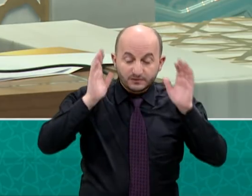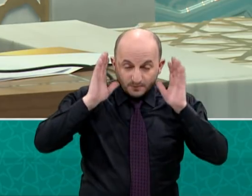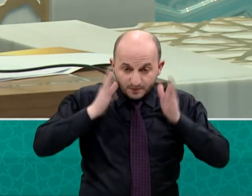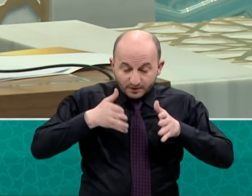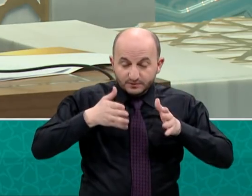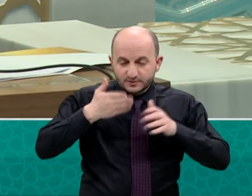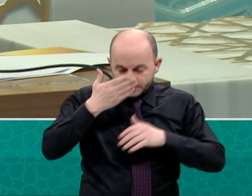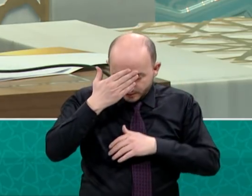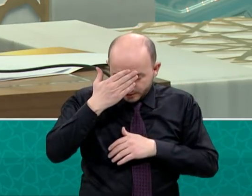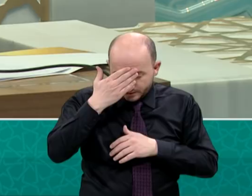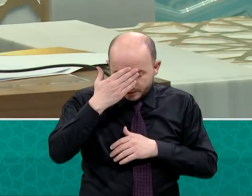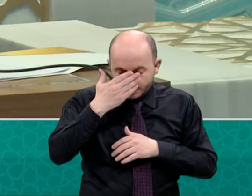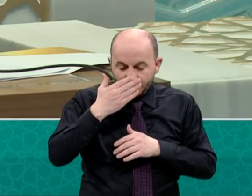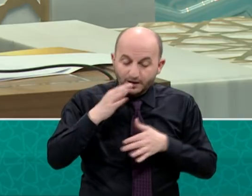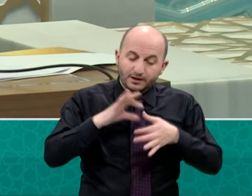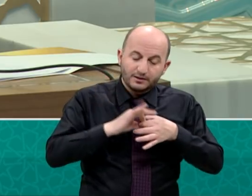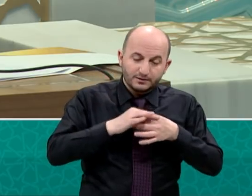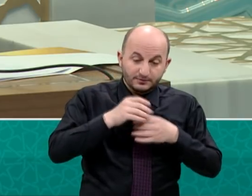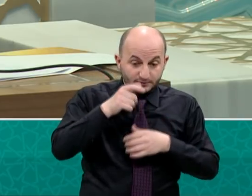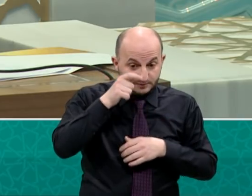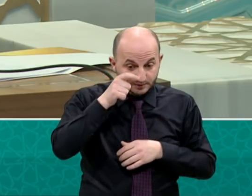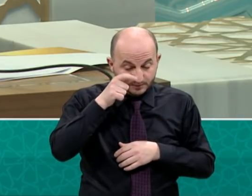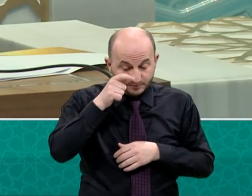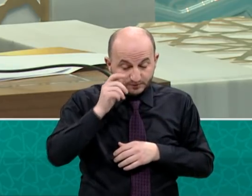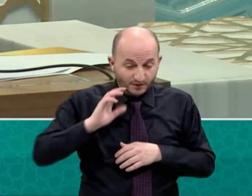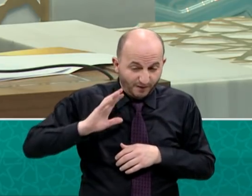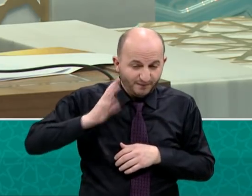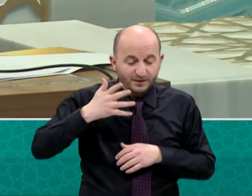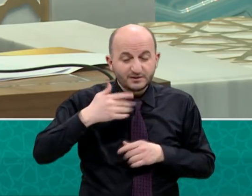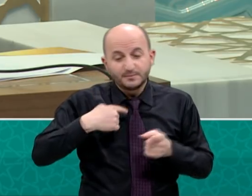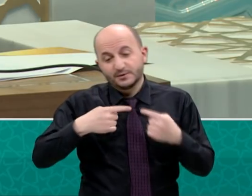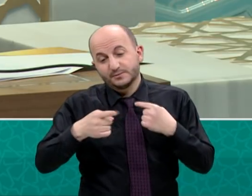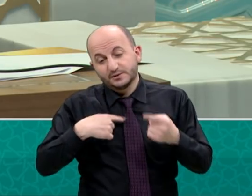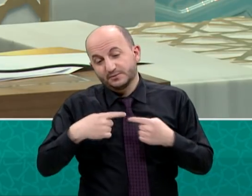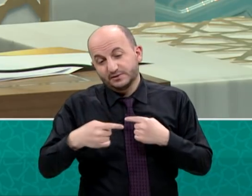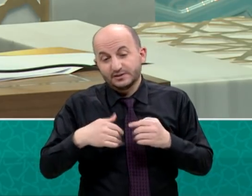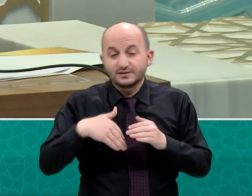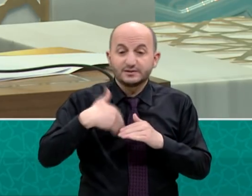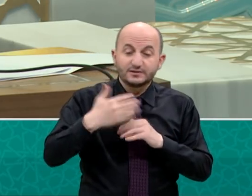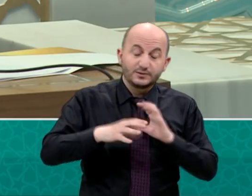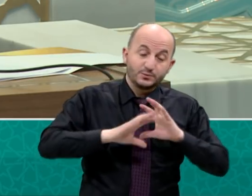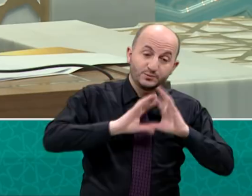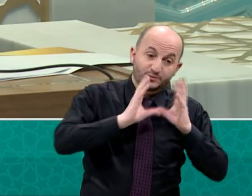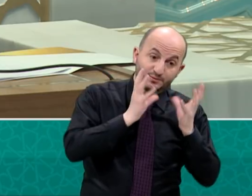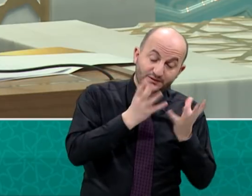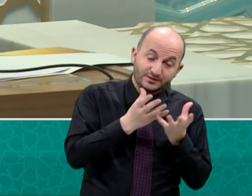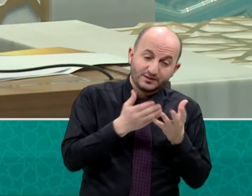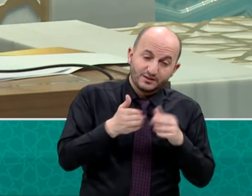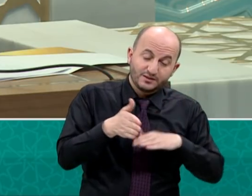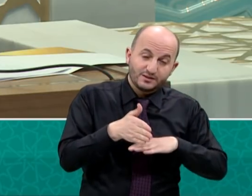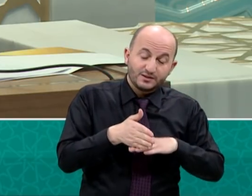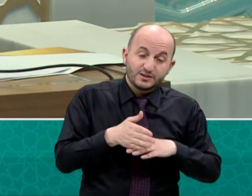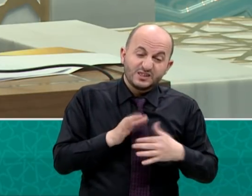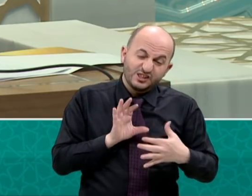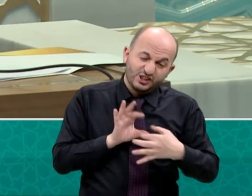ilgili hassasiyetlerimizi de bizim daha çok birbirimizle ve diğer mahlukat ile olan